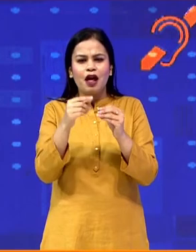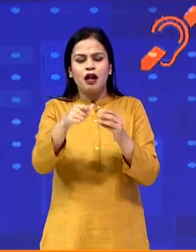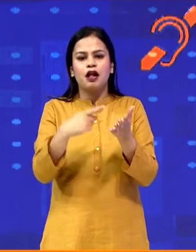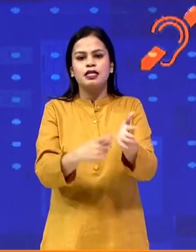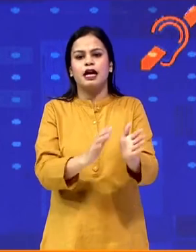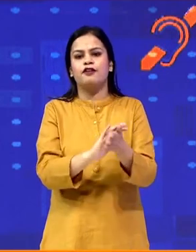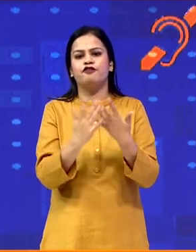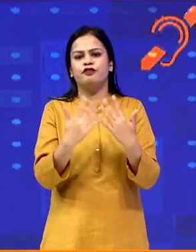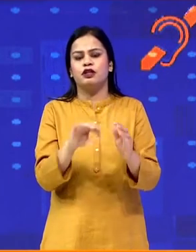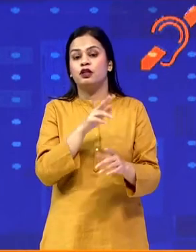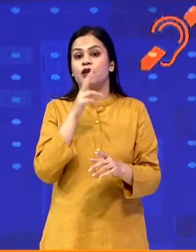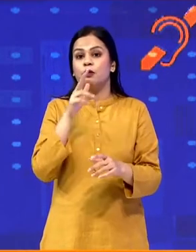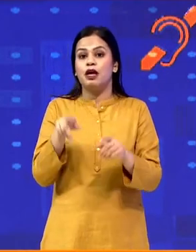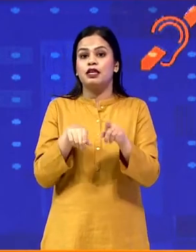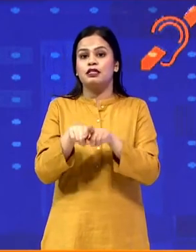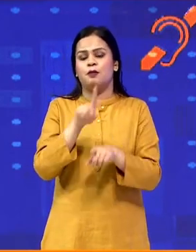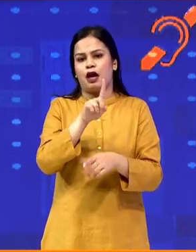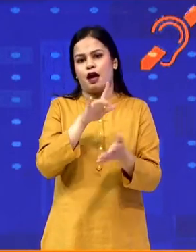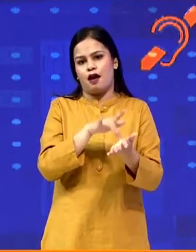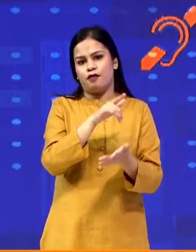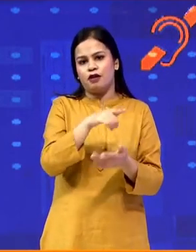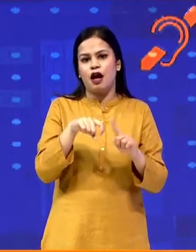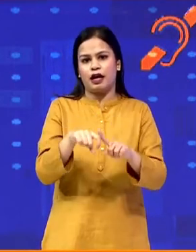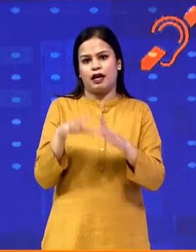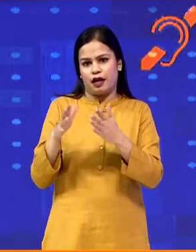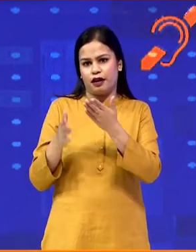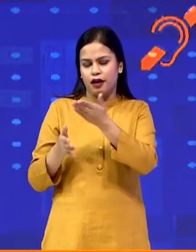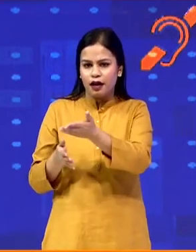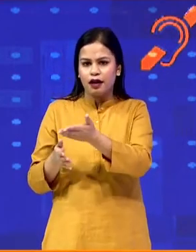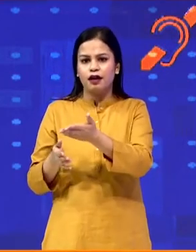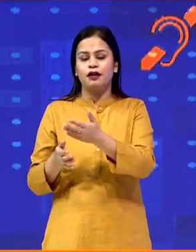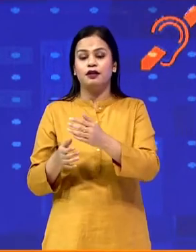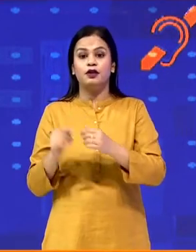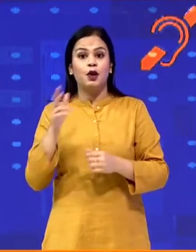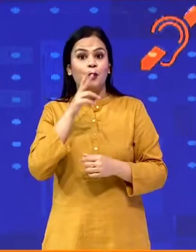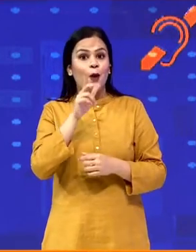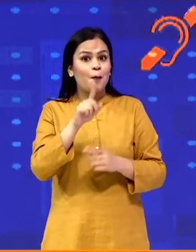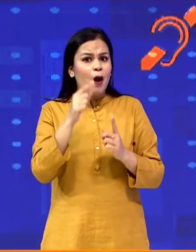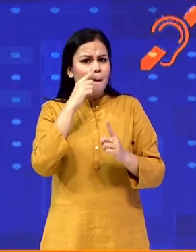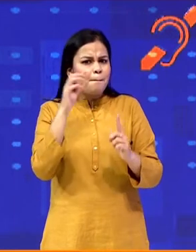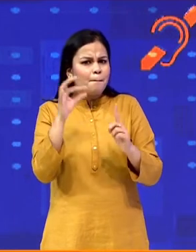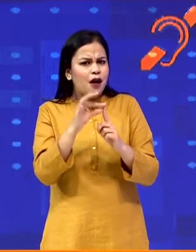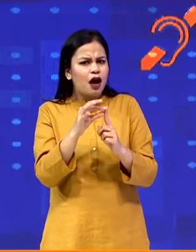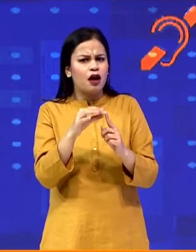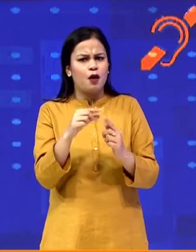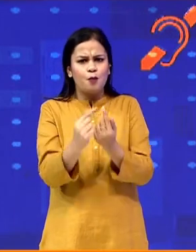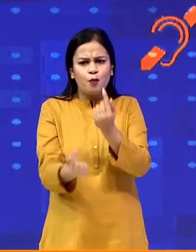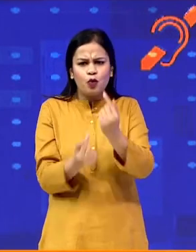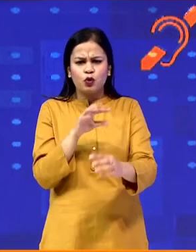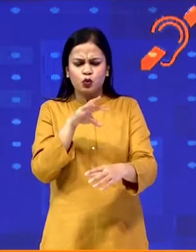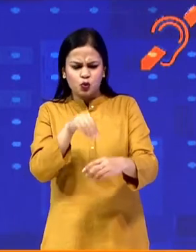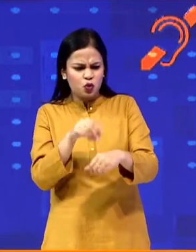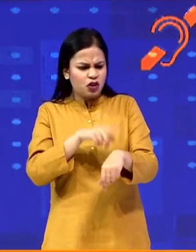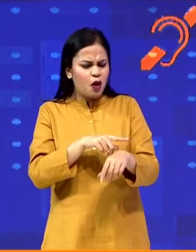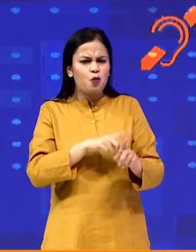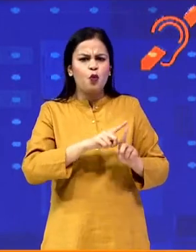है केरला है इतनी डर क्यों लगी